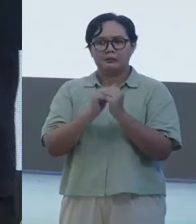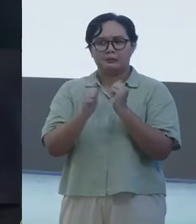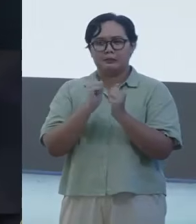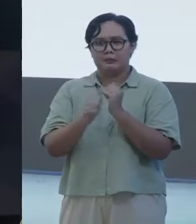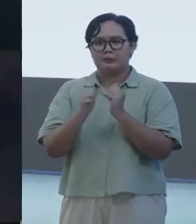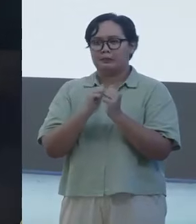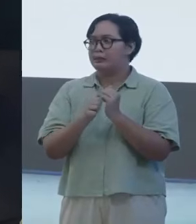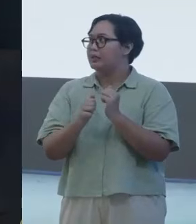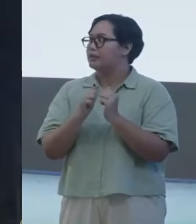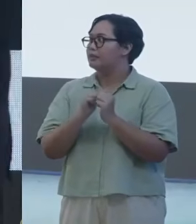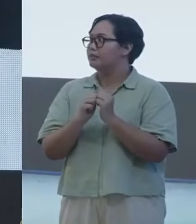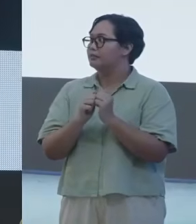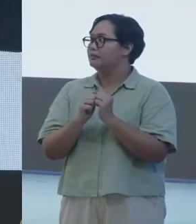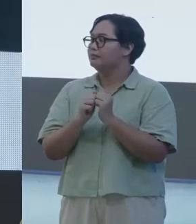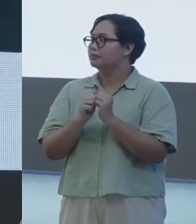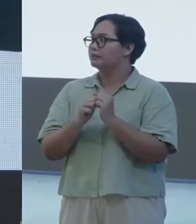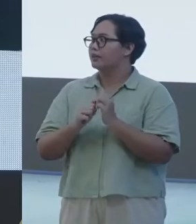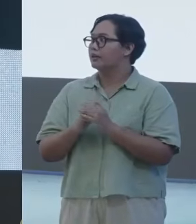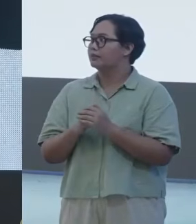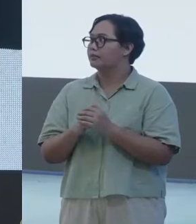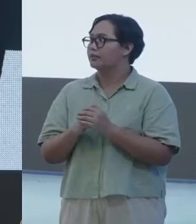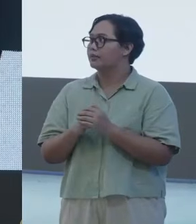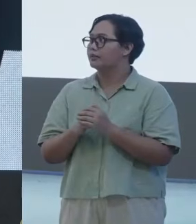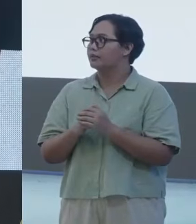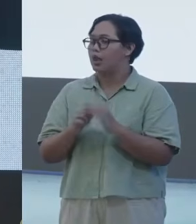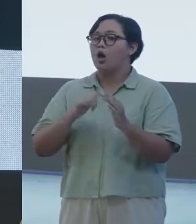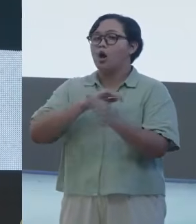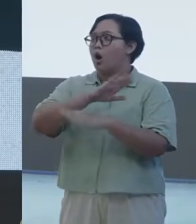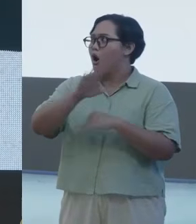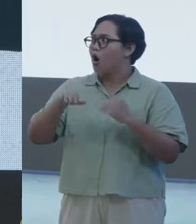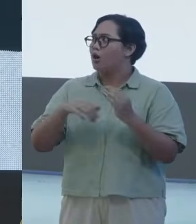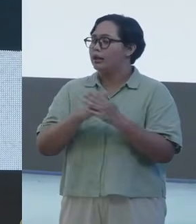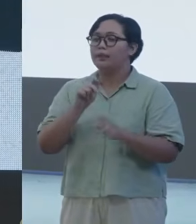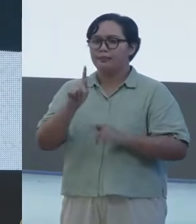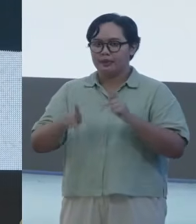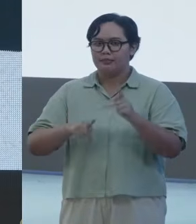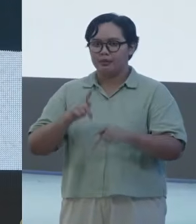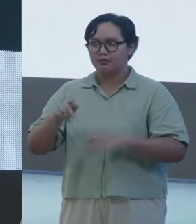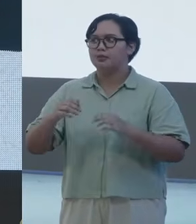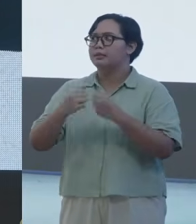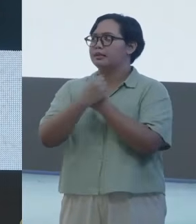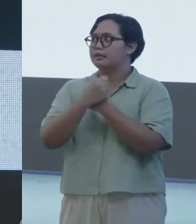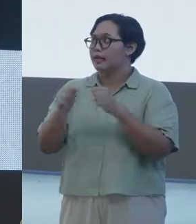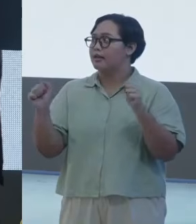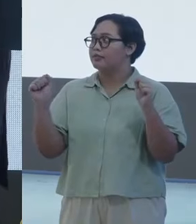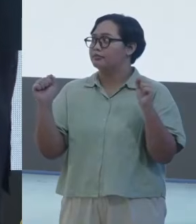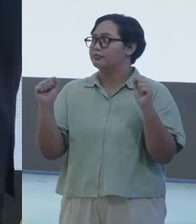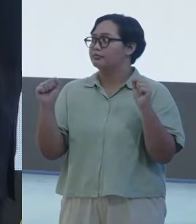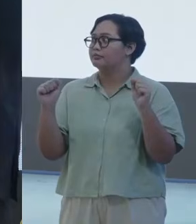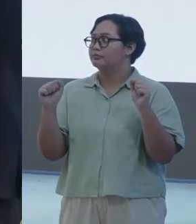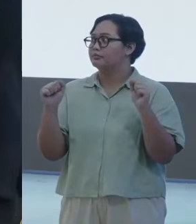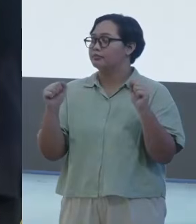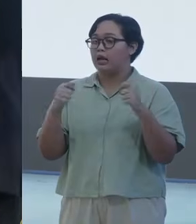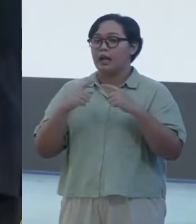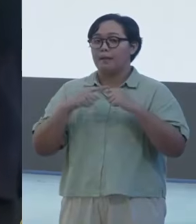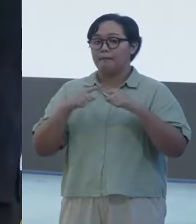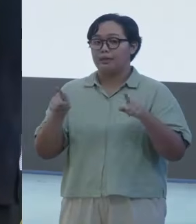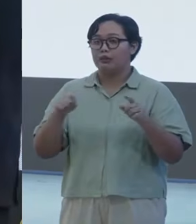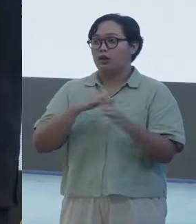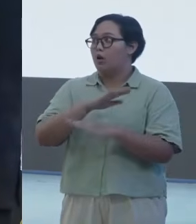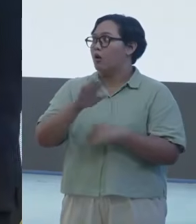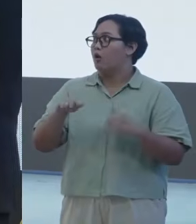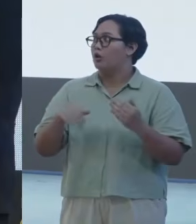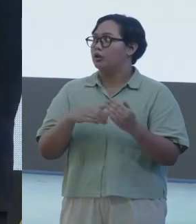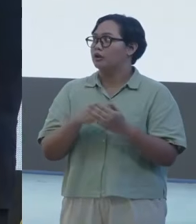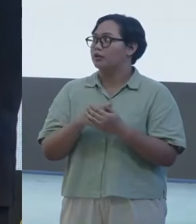God desires all people will be saved. Pero all kinds of